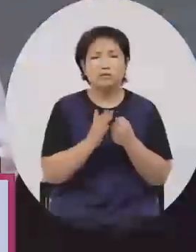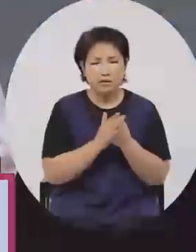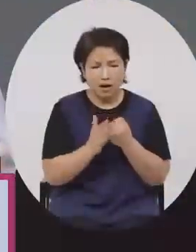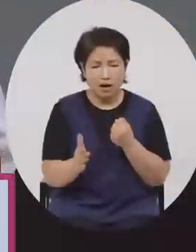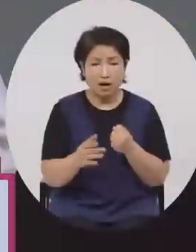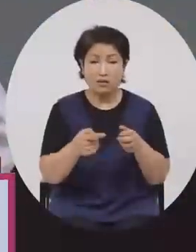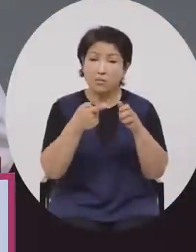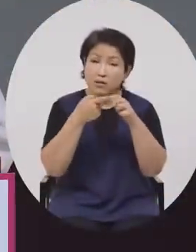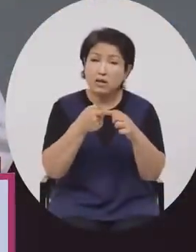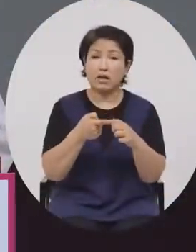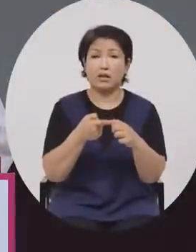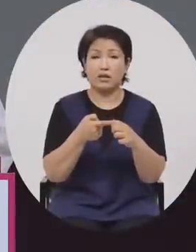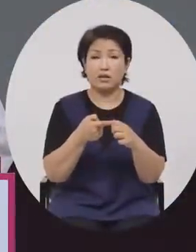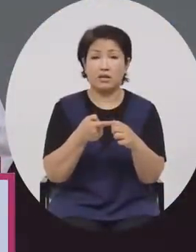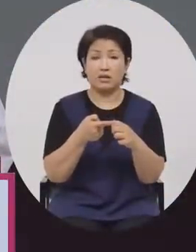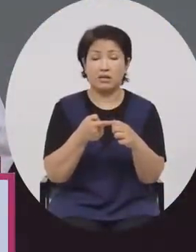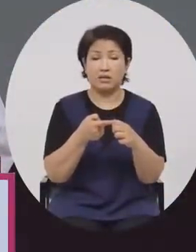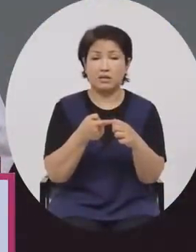그러니까 첫째 뭐 하고?